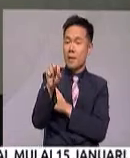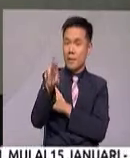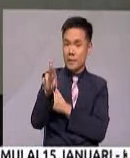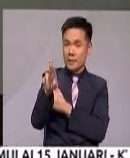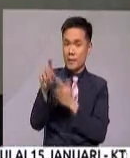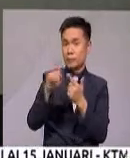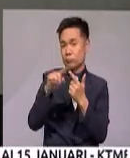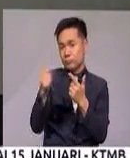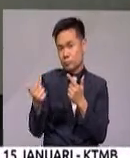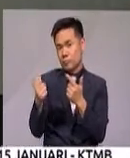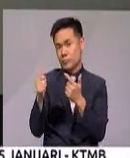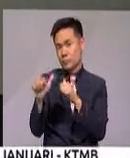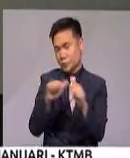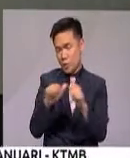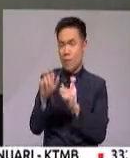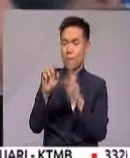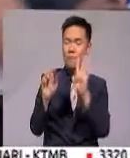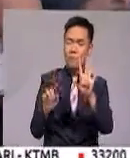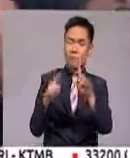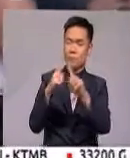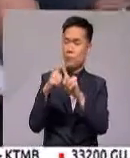laser radio dan juga acara 470.